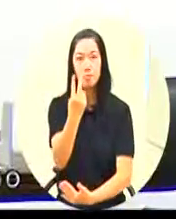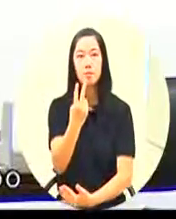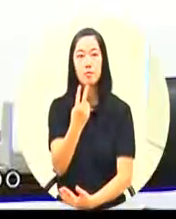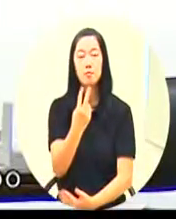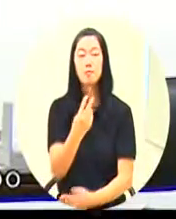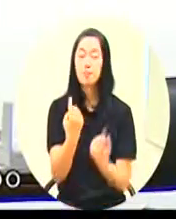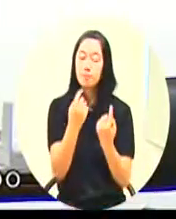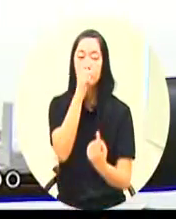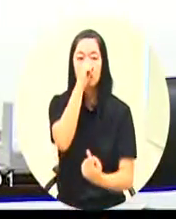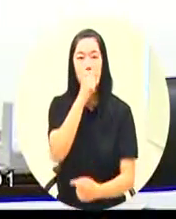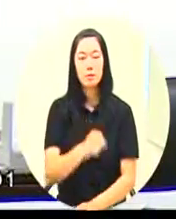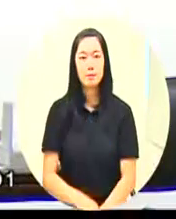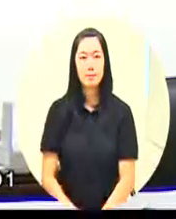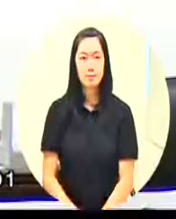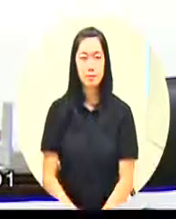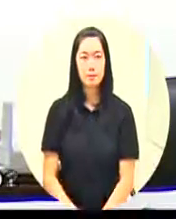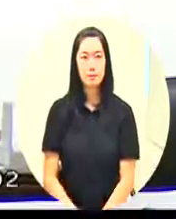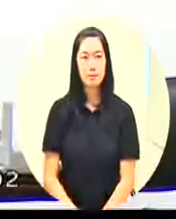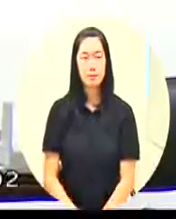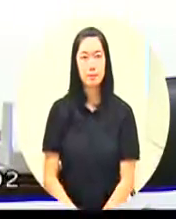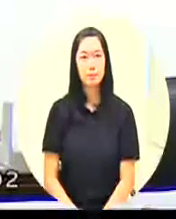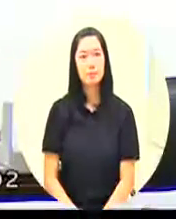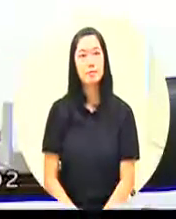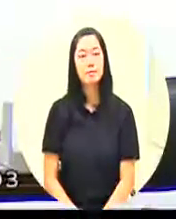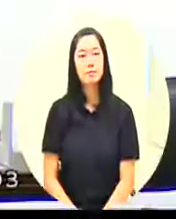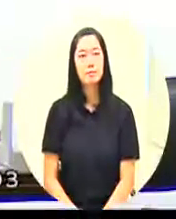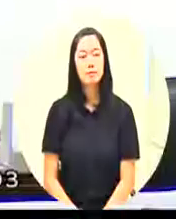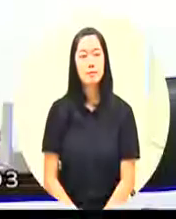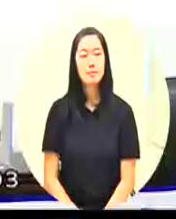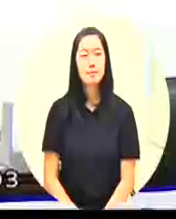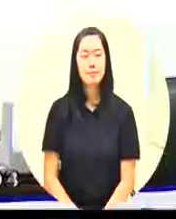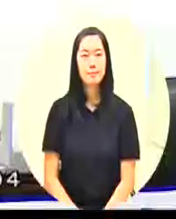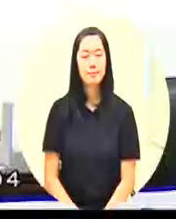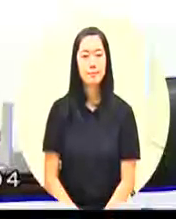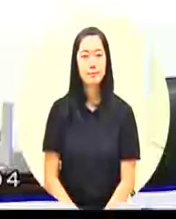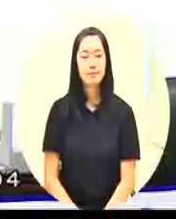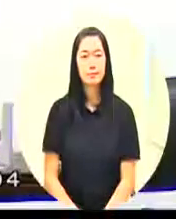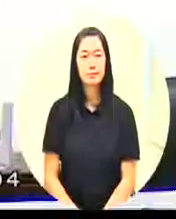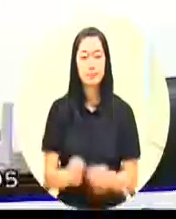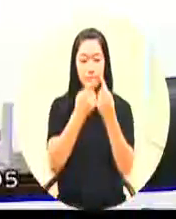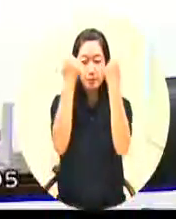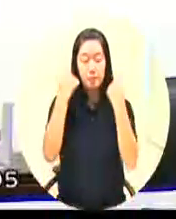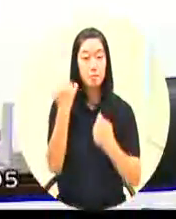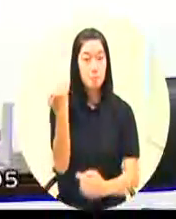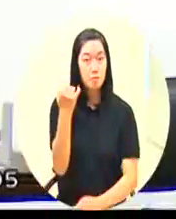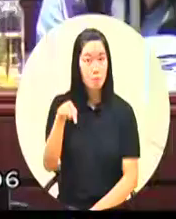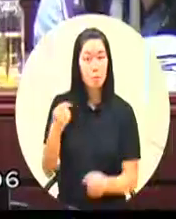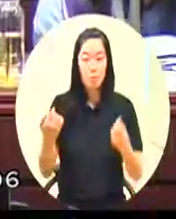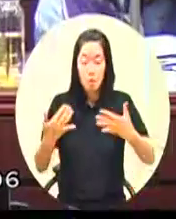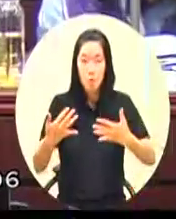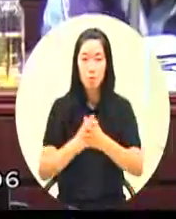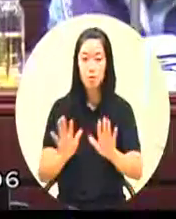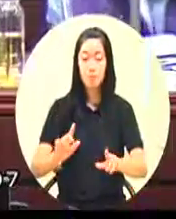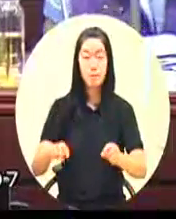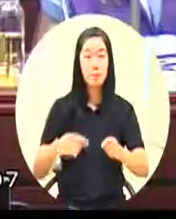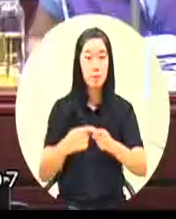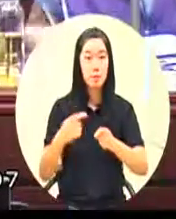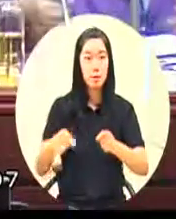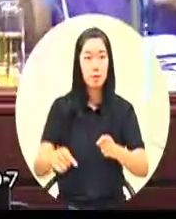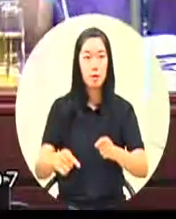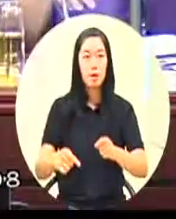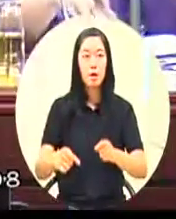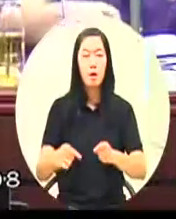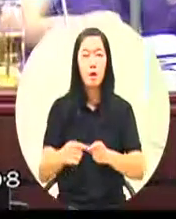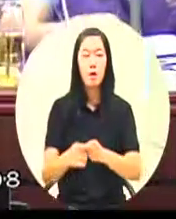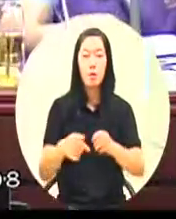点呢，好不好？局长，请回答。 那个中议员提到的这个问题，在今年的这个入园抽